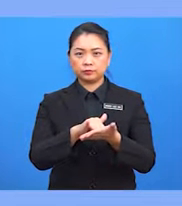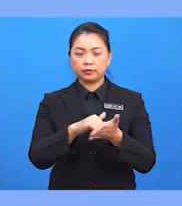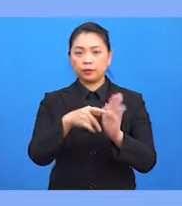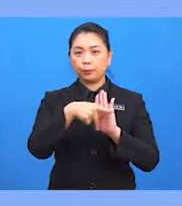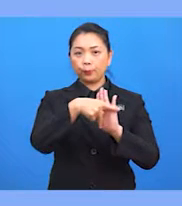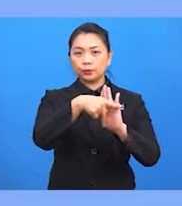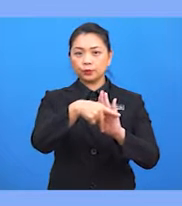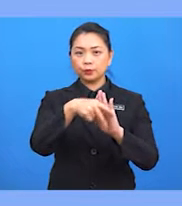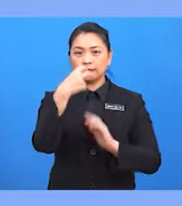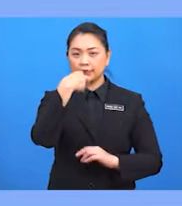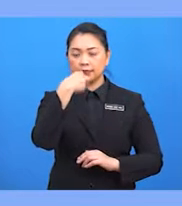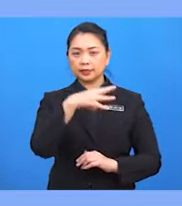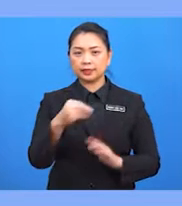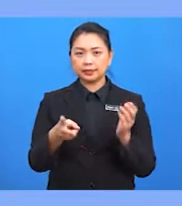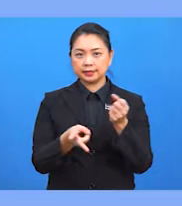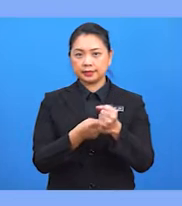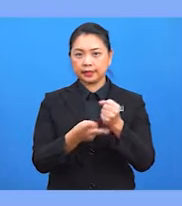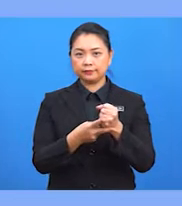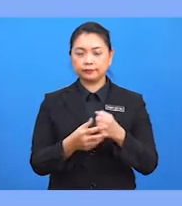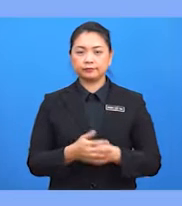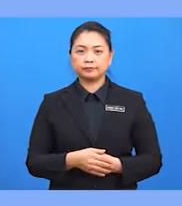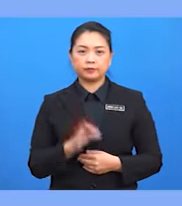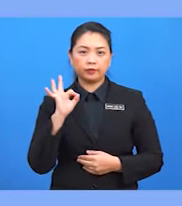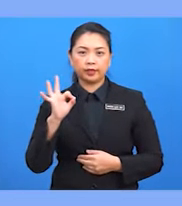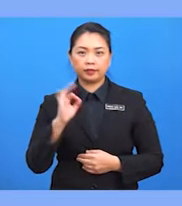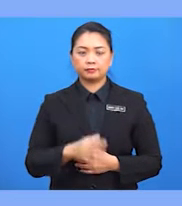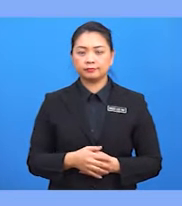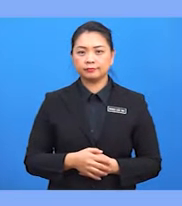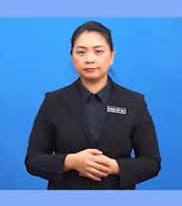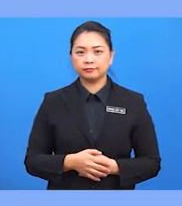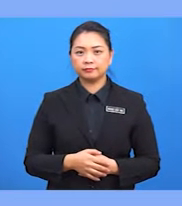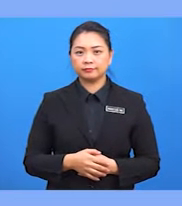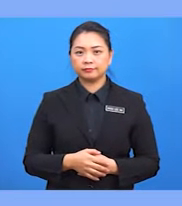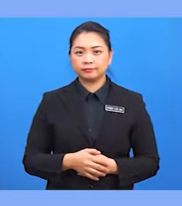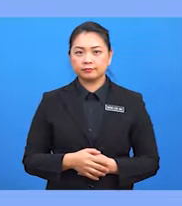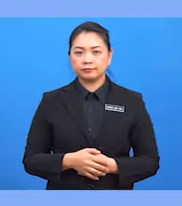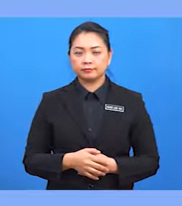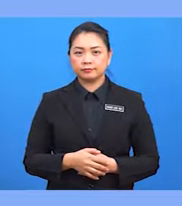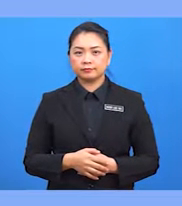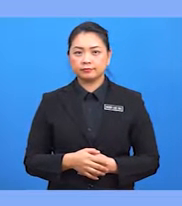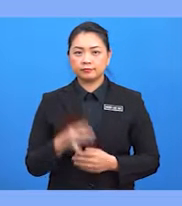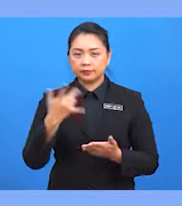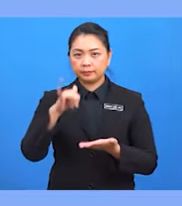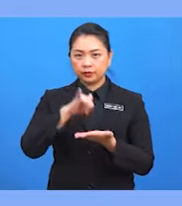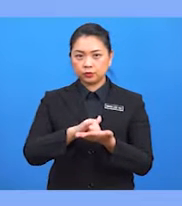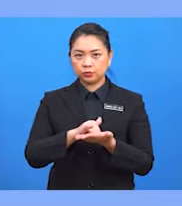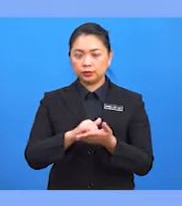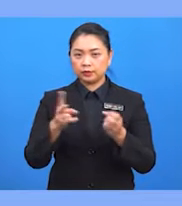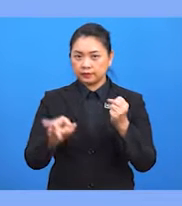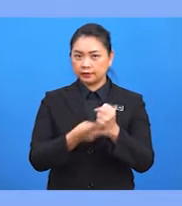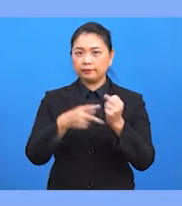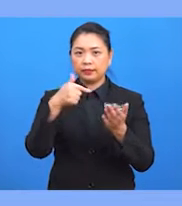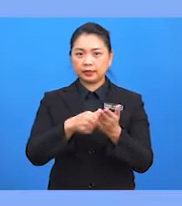poster nanas, kemudian save dan tekan OK. Kemudian kita nak save juga sebagai format